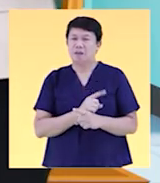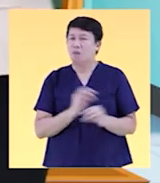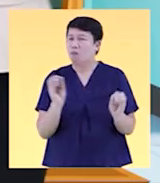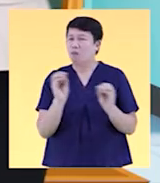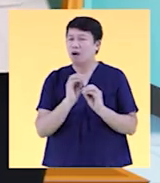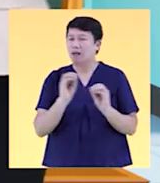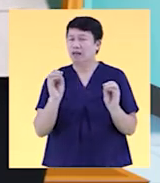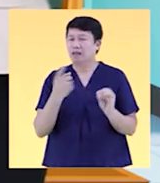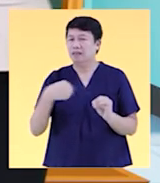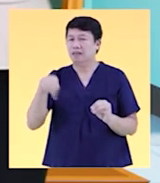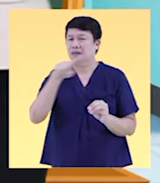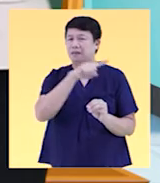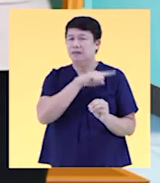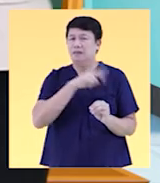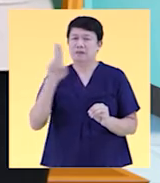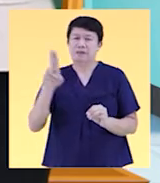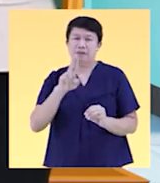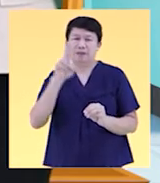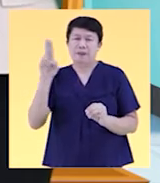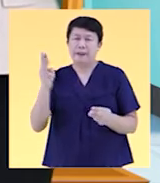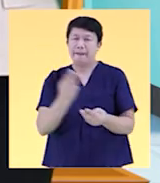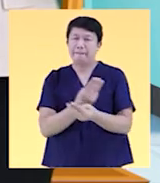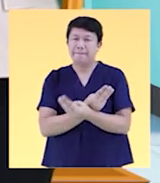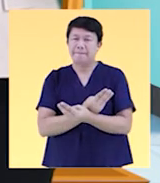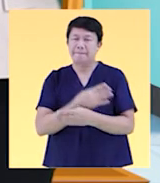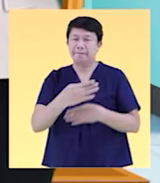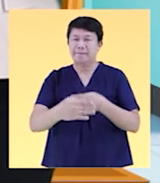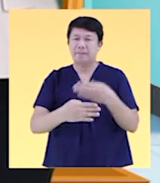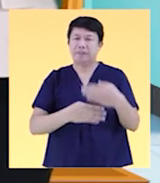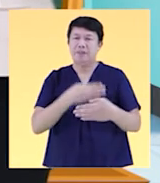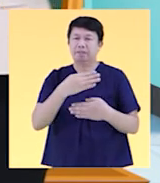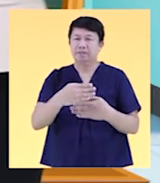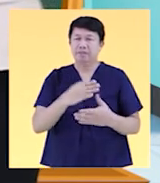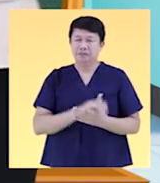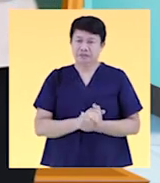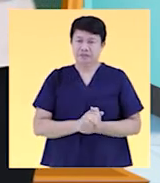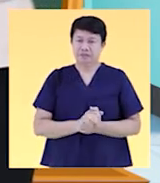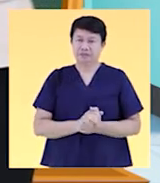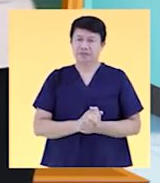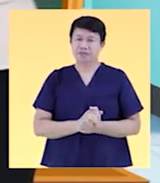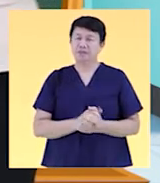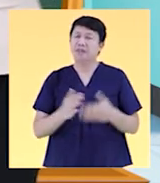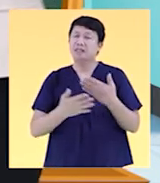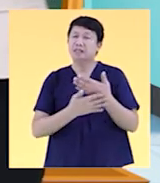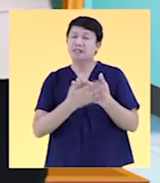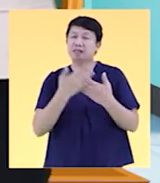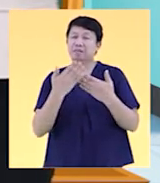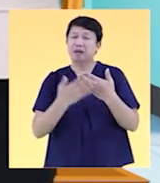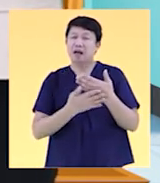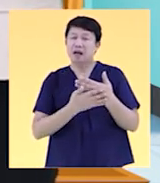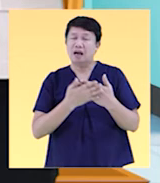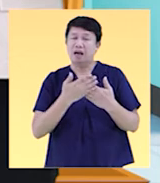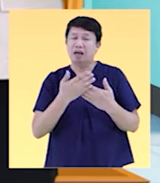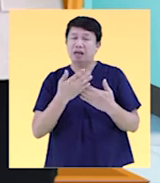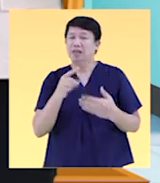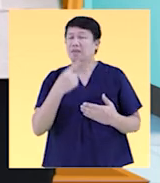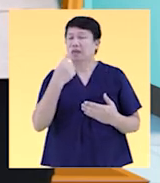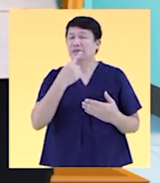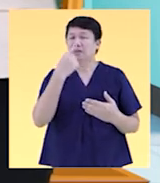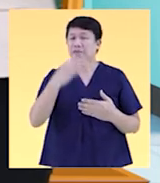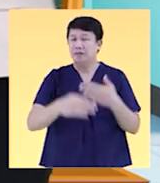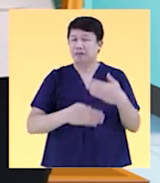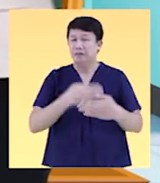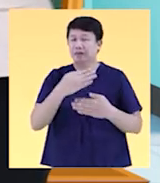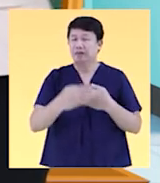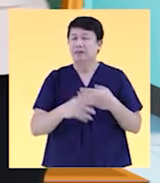Tama! Wala na tayong ginamit na iba pang mathematical operation. Naging madali ba sa atin na